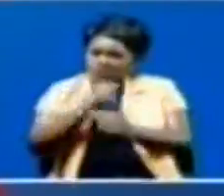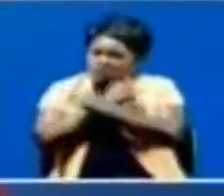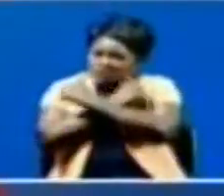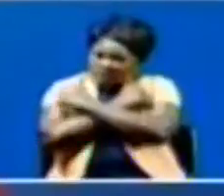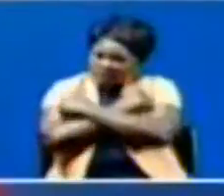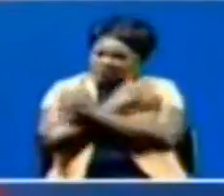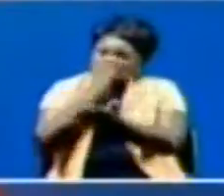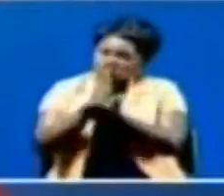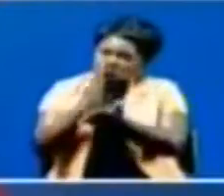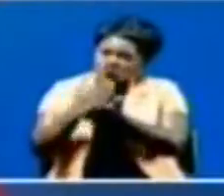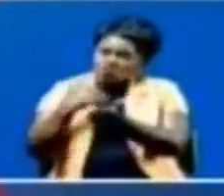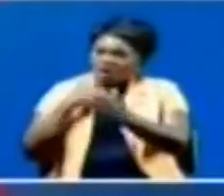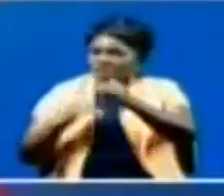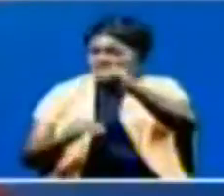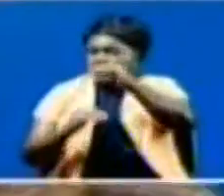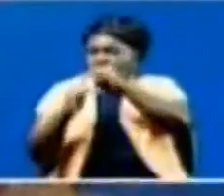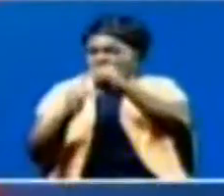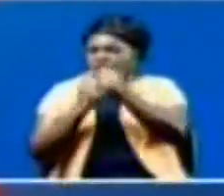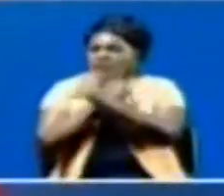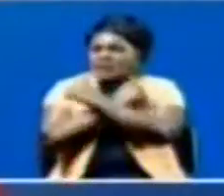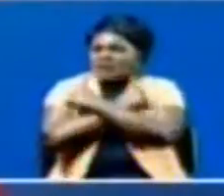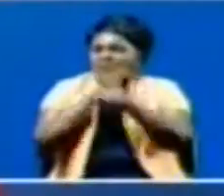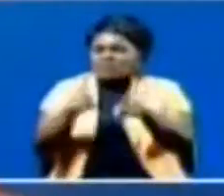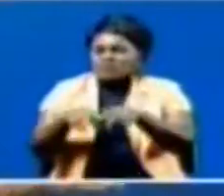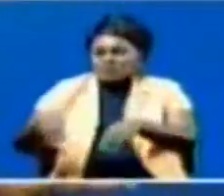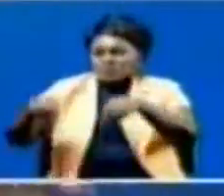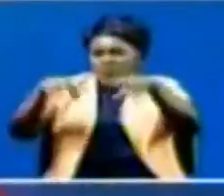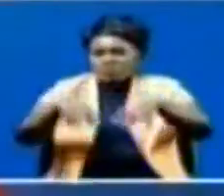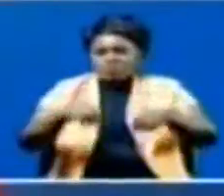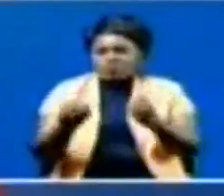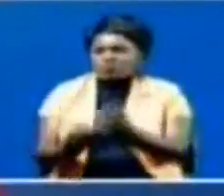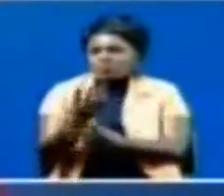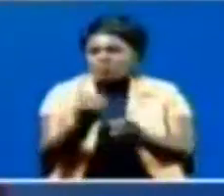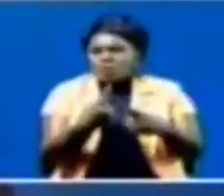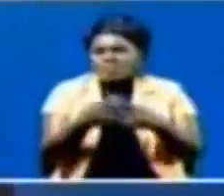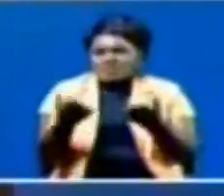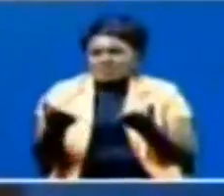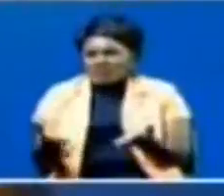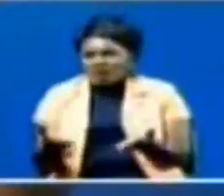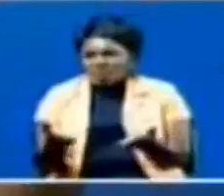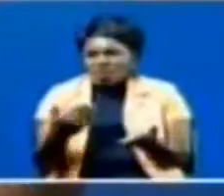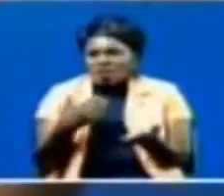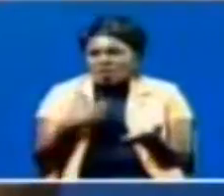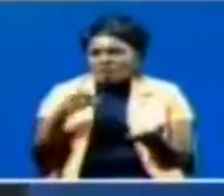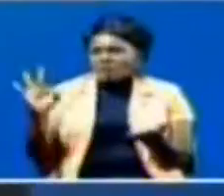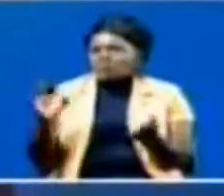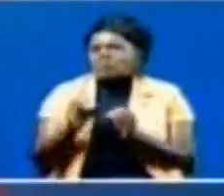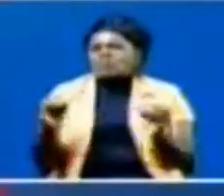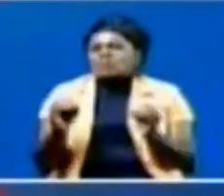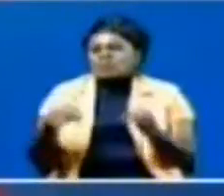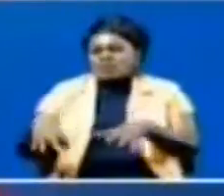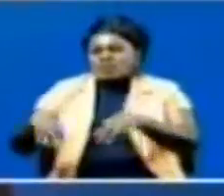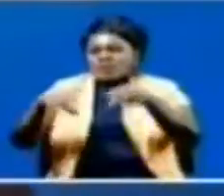yana kipimo? Unajua Waswahili wanasema mapenzi ni kama nyasi, popote yanamea, lakini kama siku hizi mbolea hazipo tena kwa sababu